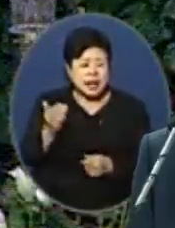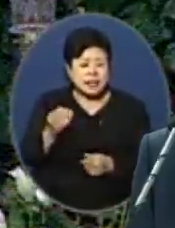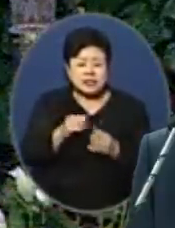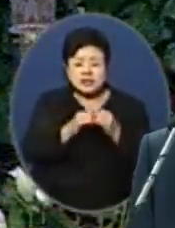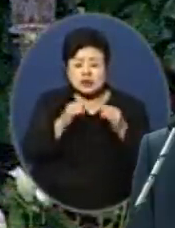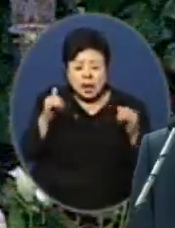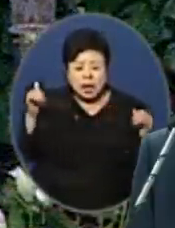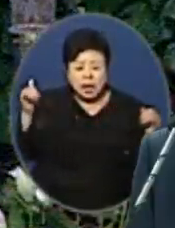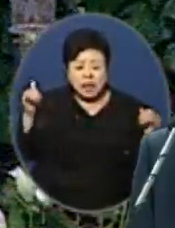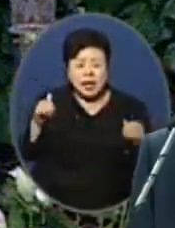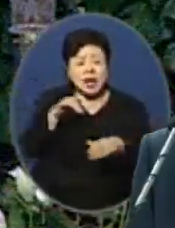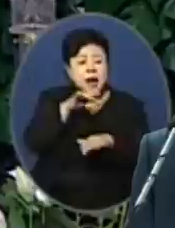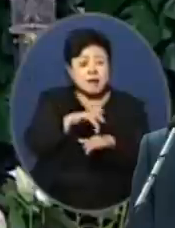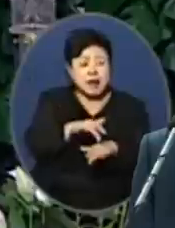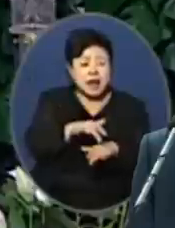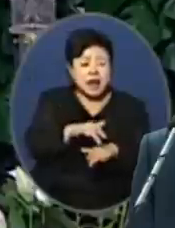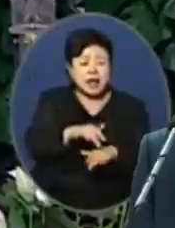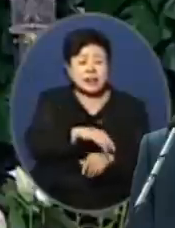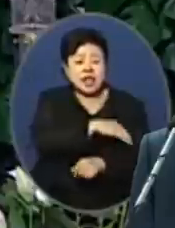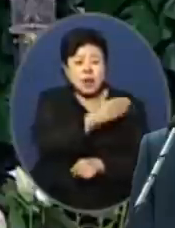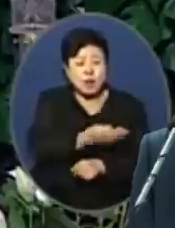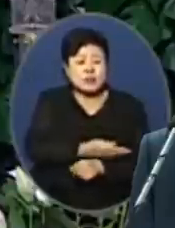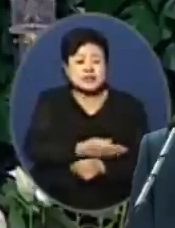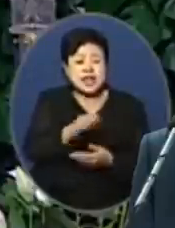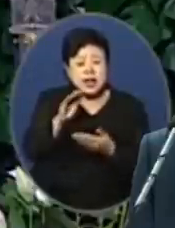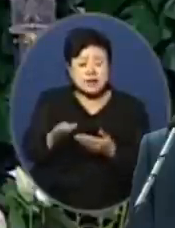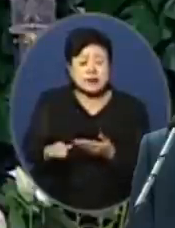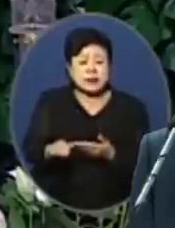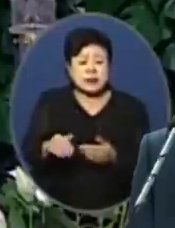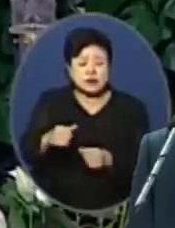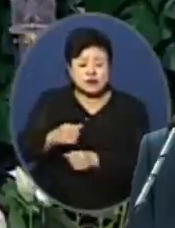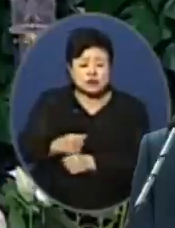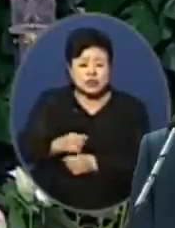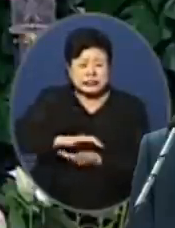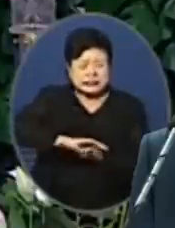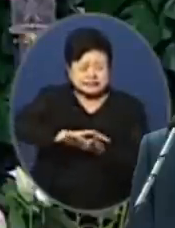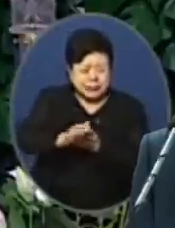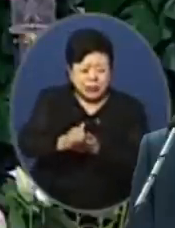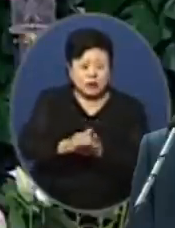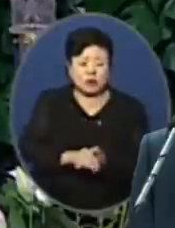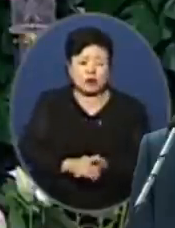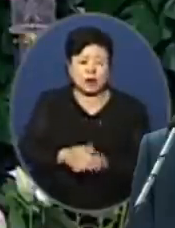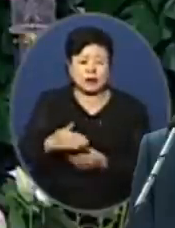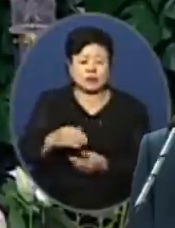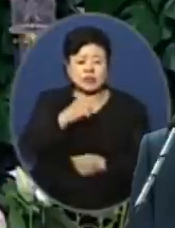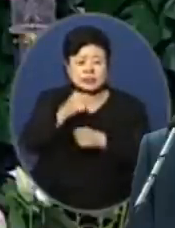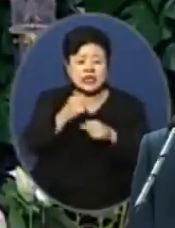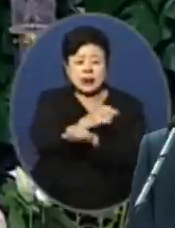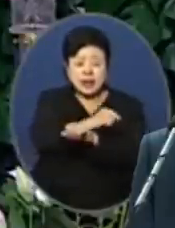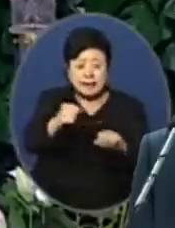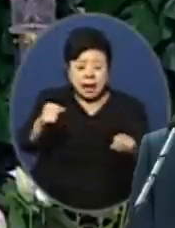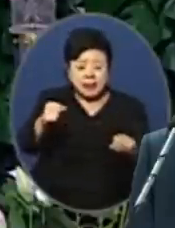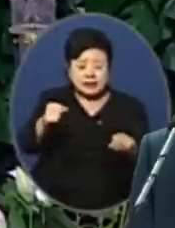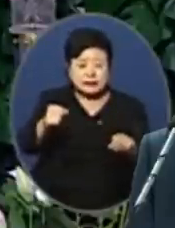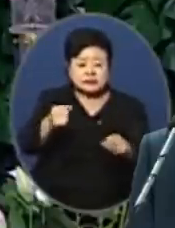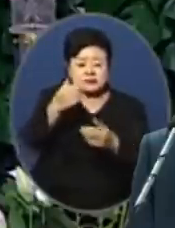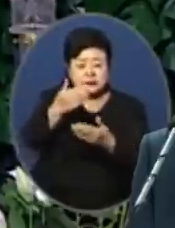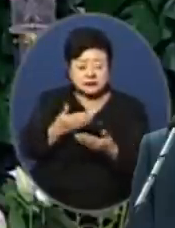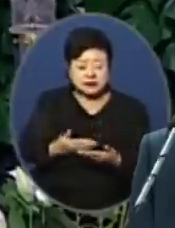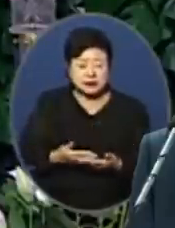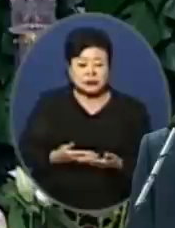인류가 마귀의 정사와 권세 및 마귀의 군대를 짓밟고 극복하고 자유와 해방을